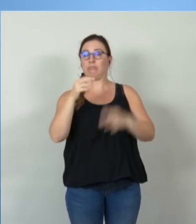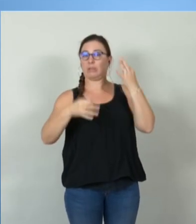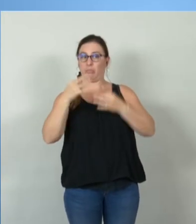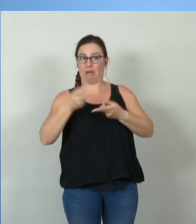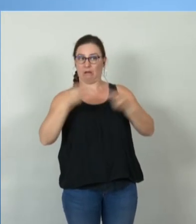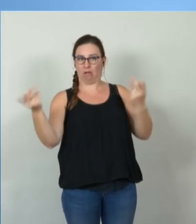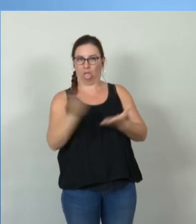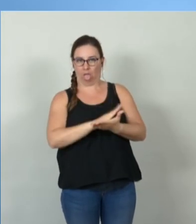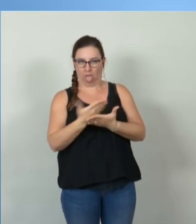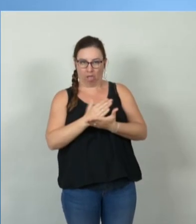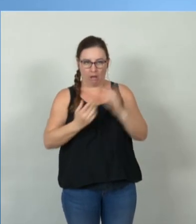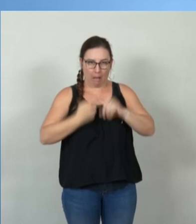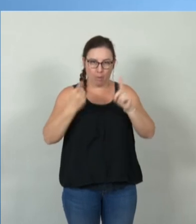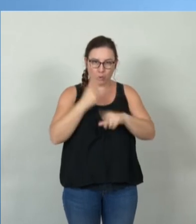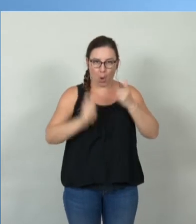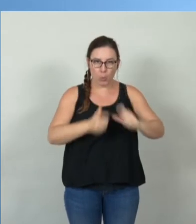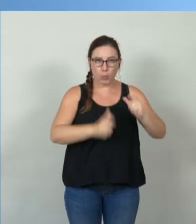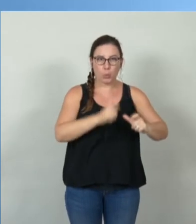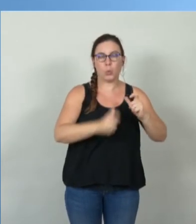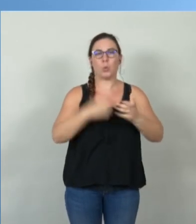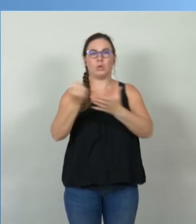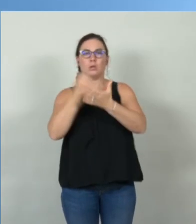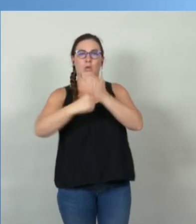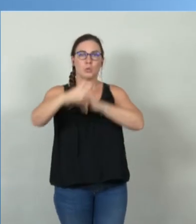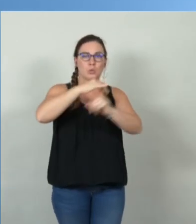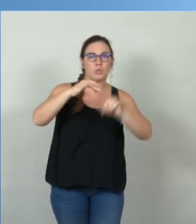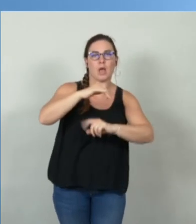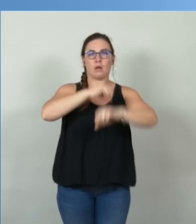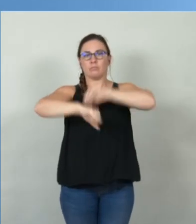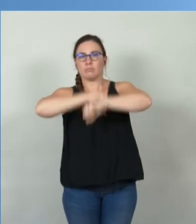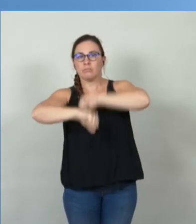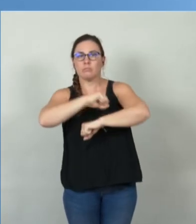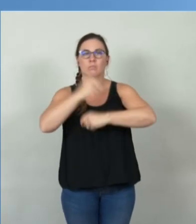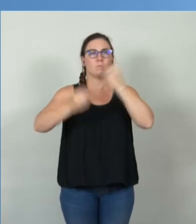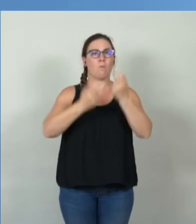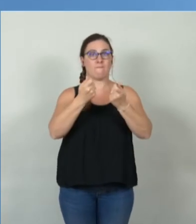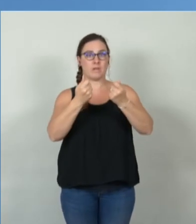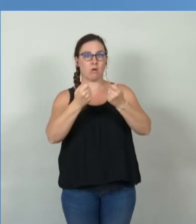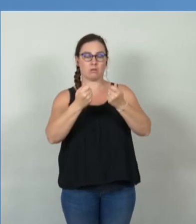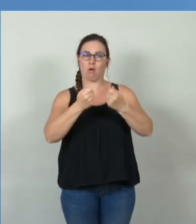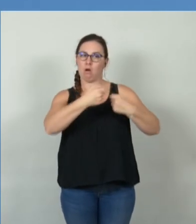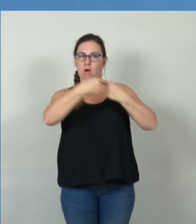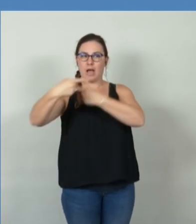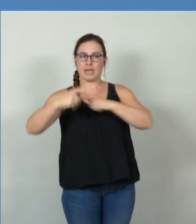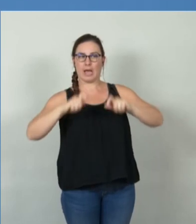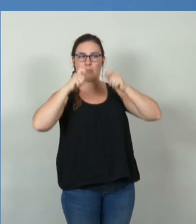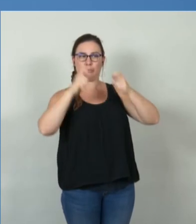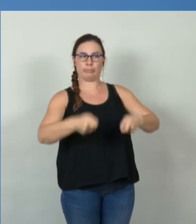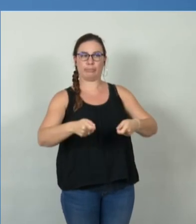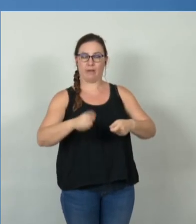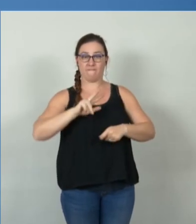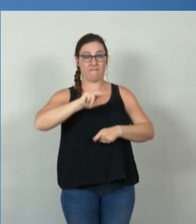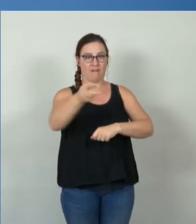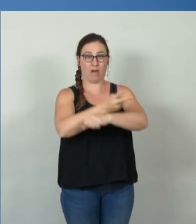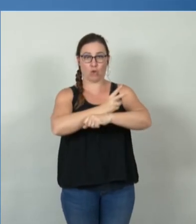l'ensemble de ces éléments de nature sociale organisationnelles ou financière suffit à caractériser la circonstance de péridl